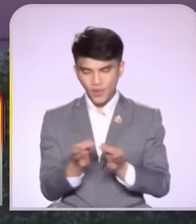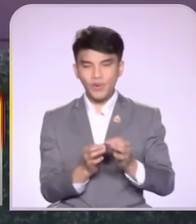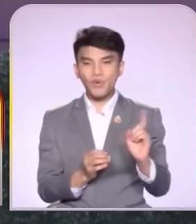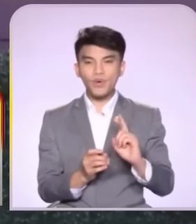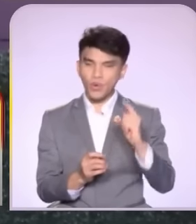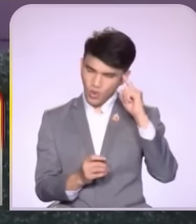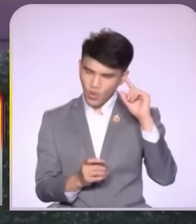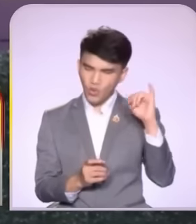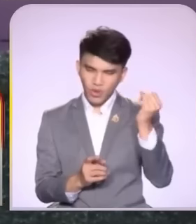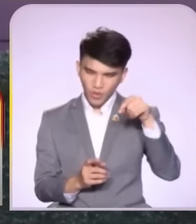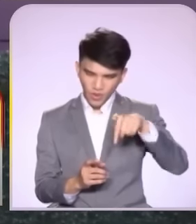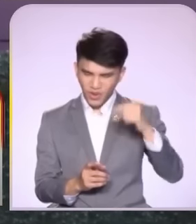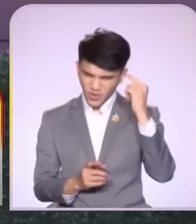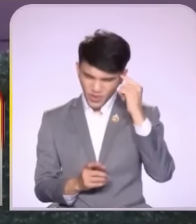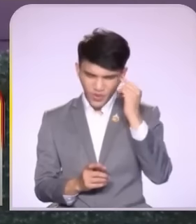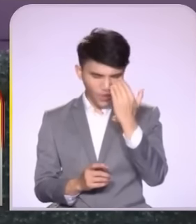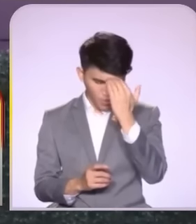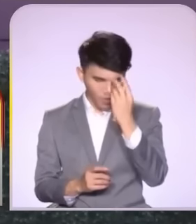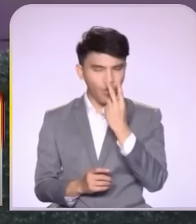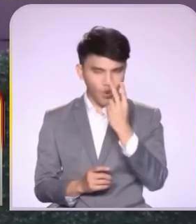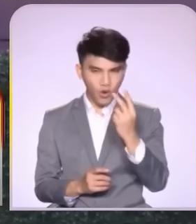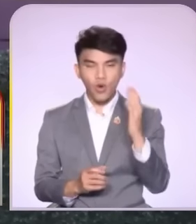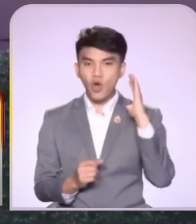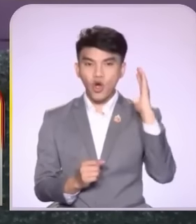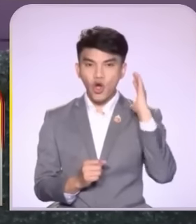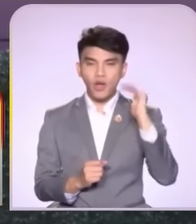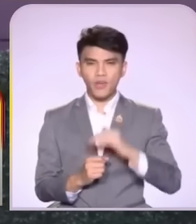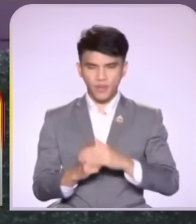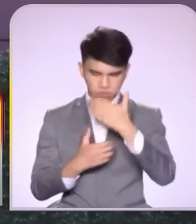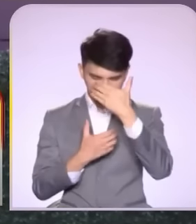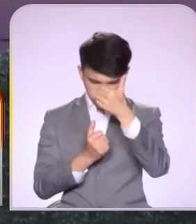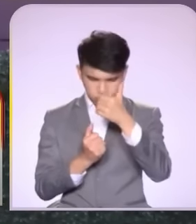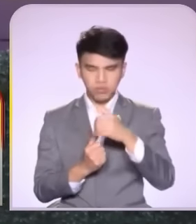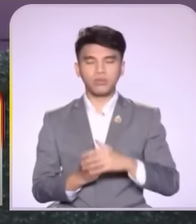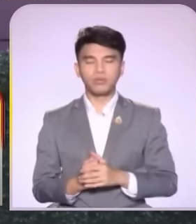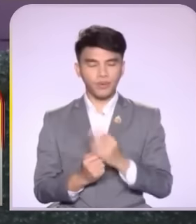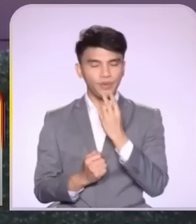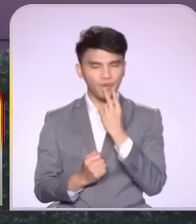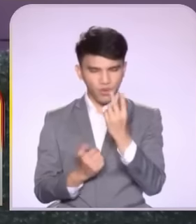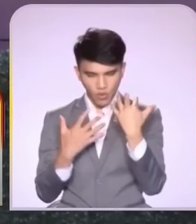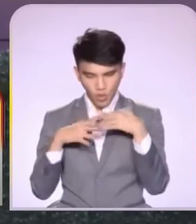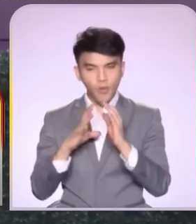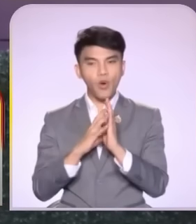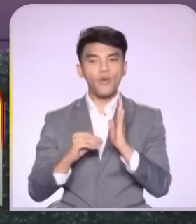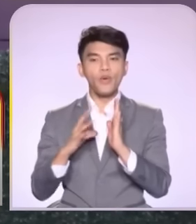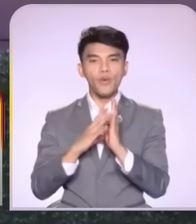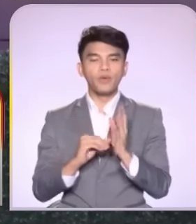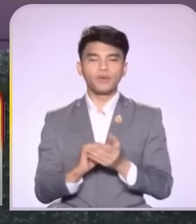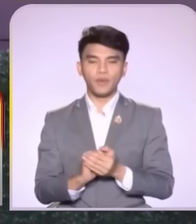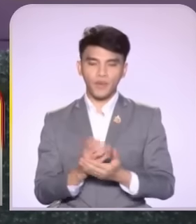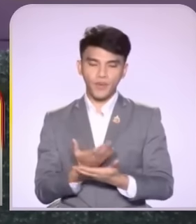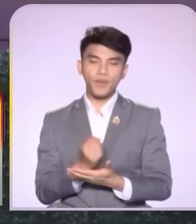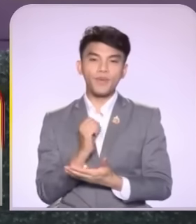ว่ารู้จักกับบริษัทนี้เพราะว่าเห็นจากการยิงโฆษณาสนใจค่ะก็เลยเข้าไปดูเข้าไปร่วมอบรมด้วยจ่